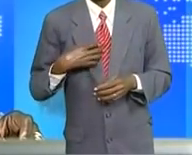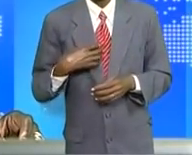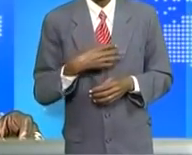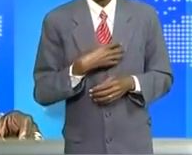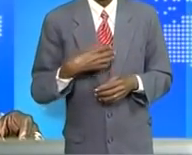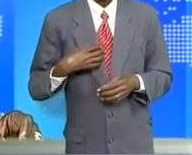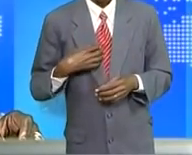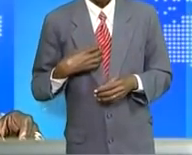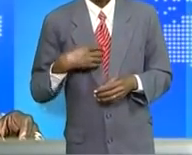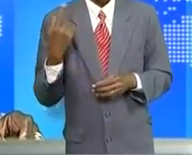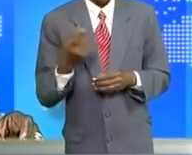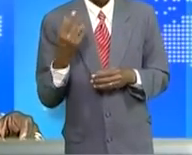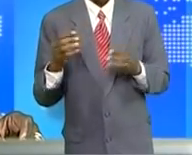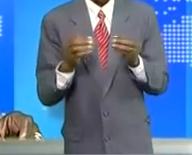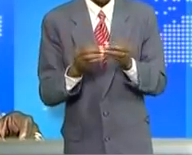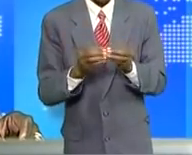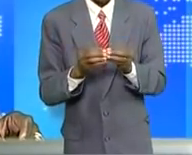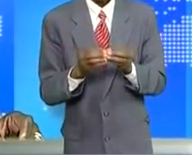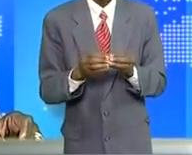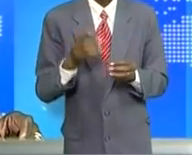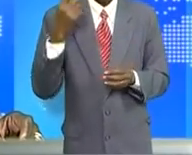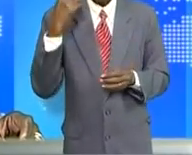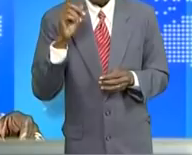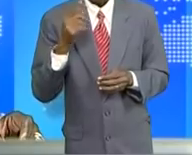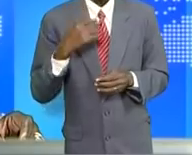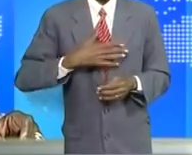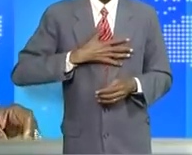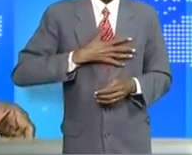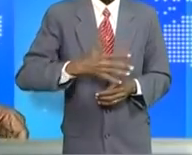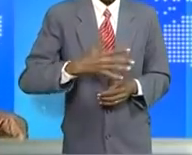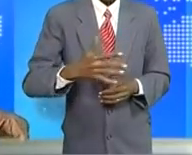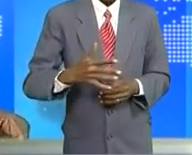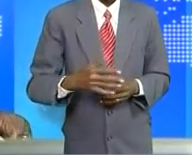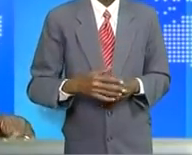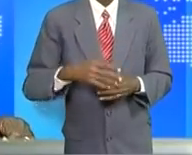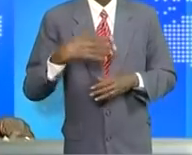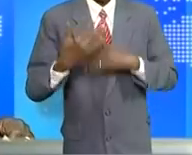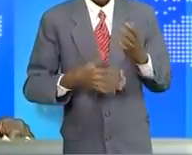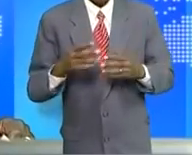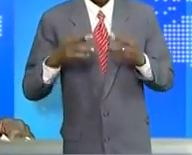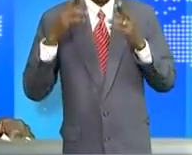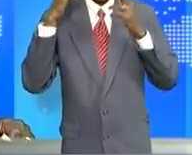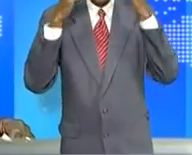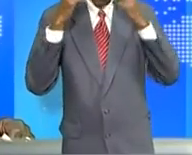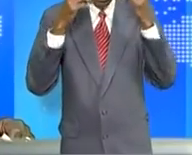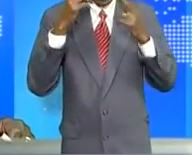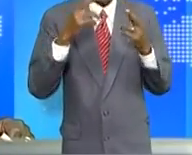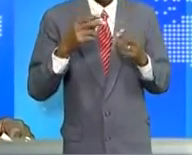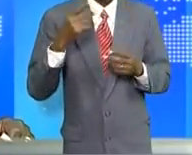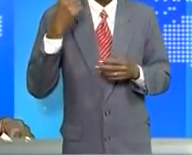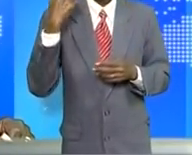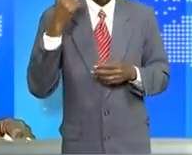de conjuguer leurs efforts pour plaider pour la représentativité des femmes dans la gestion du pays. Pour ce faire, elles ont été reçues par la